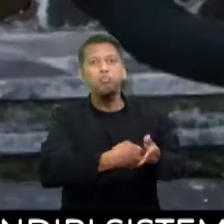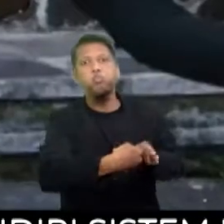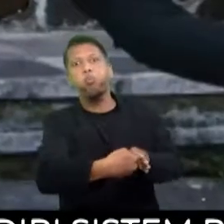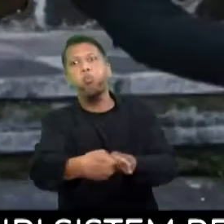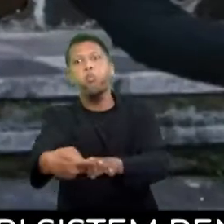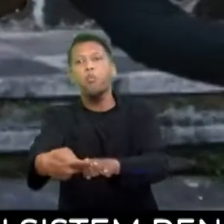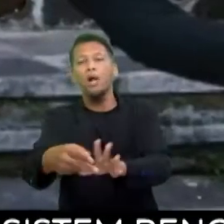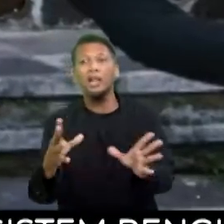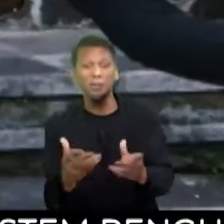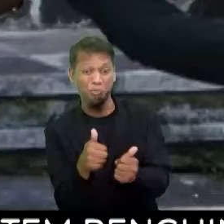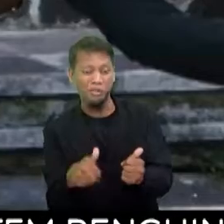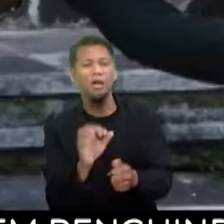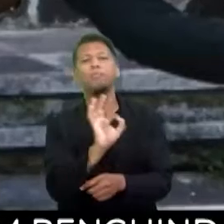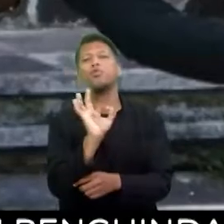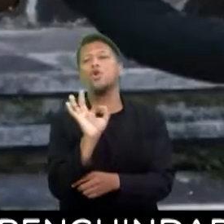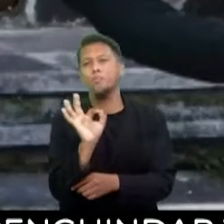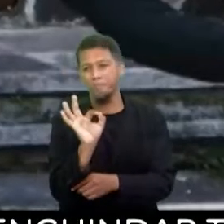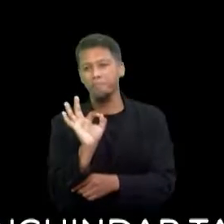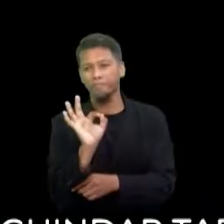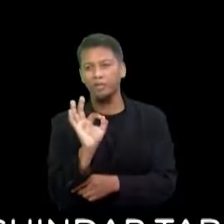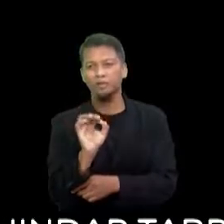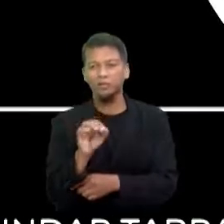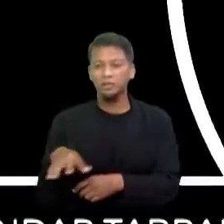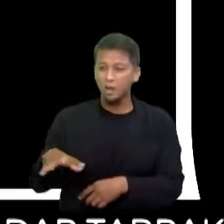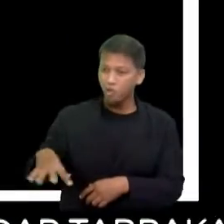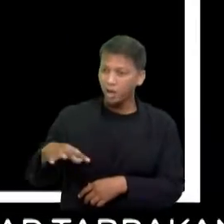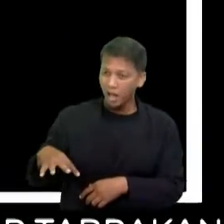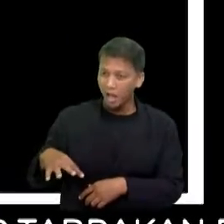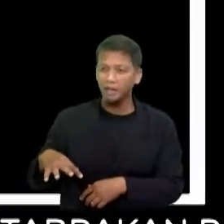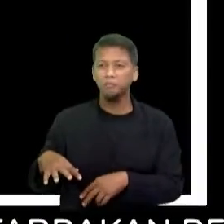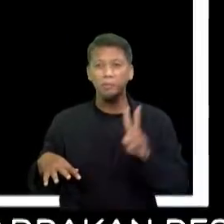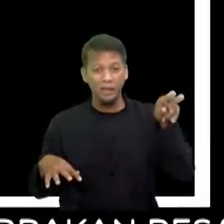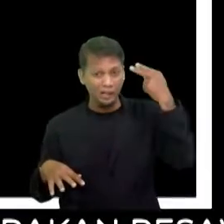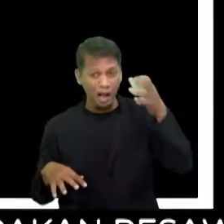keluarga, otoritas kota Bern telah menjalankan sejumlah skenario pencarian.